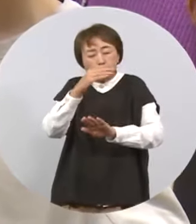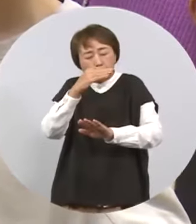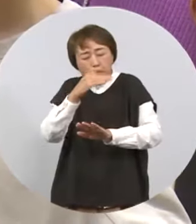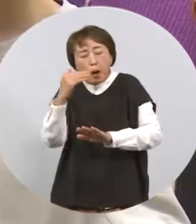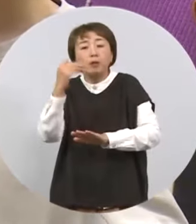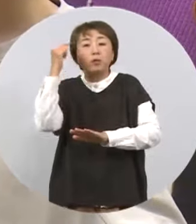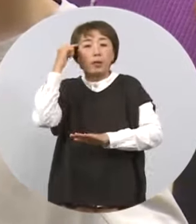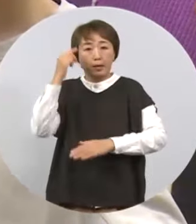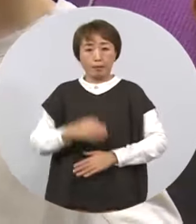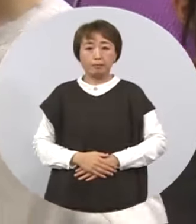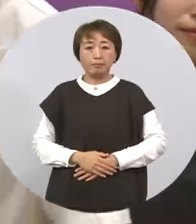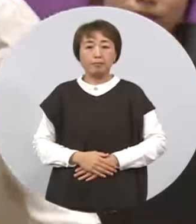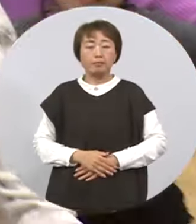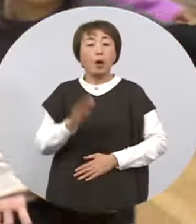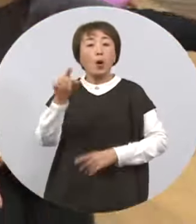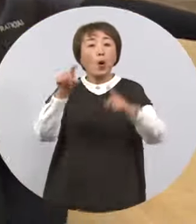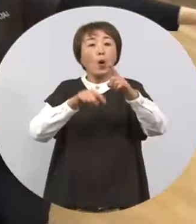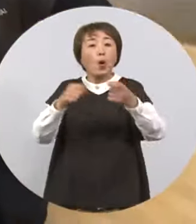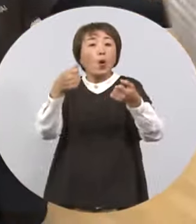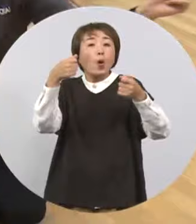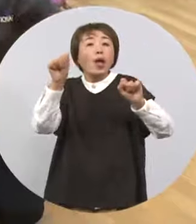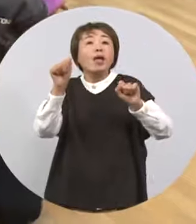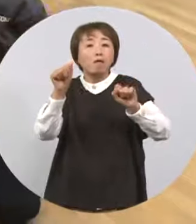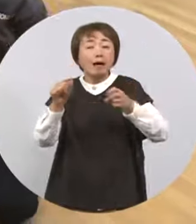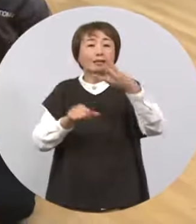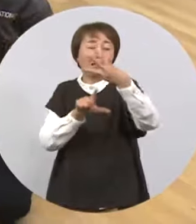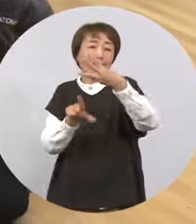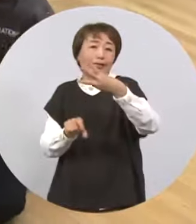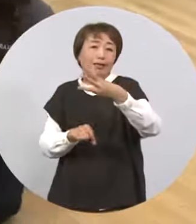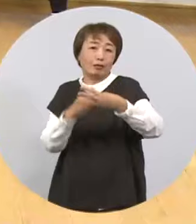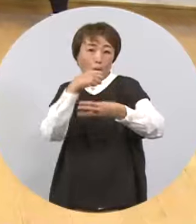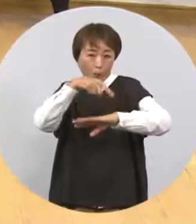は3月に開催予定だそうです。